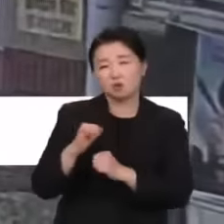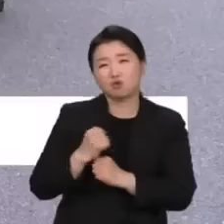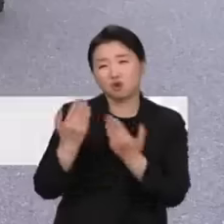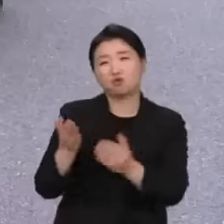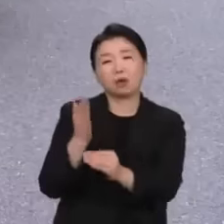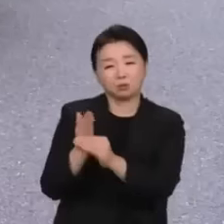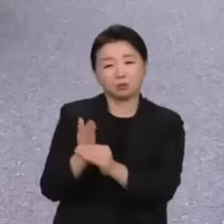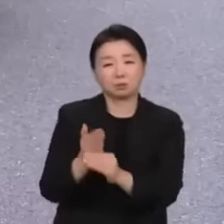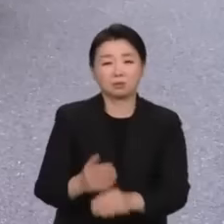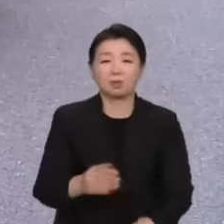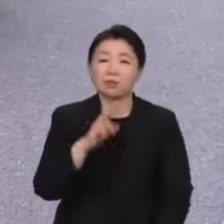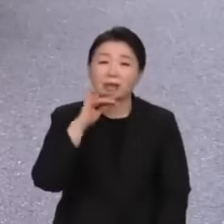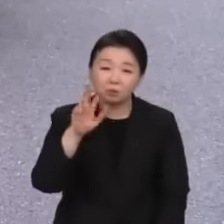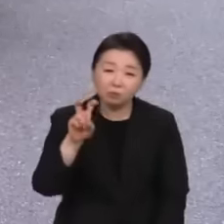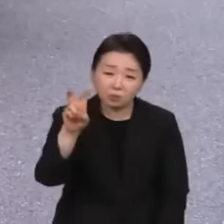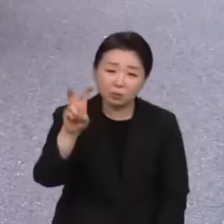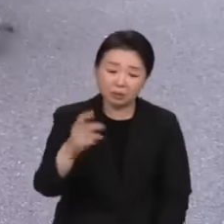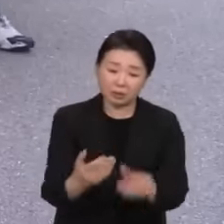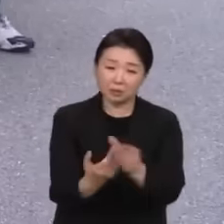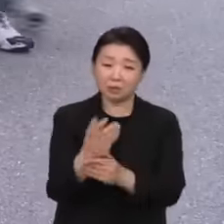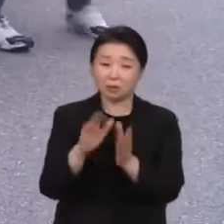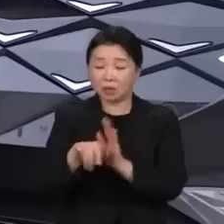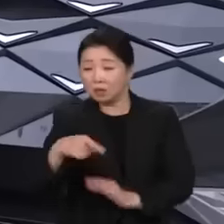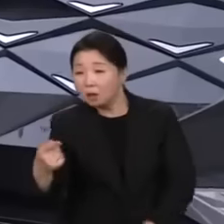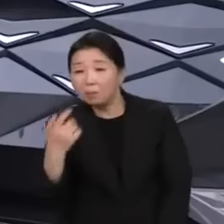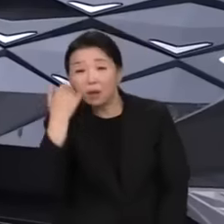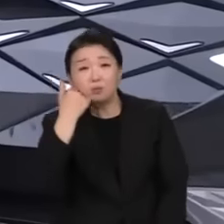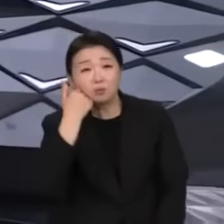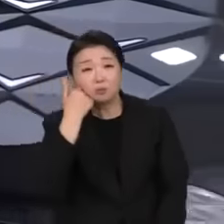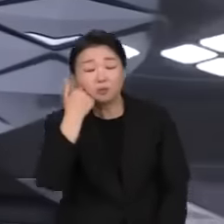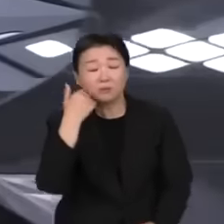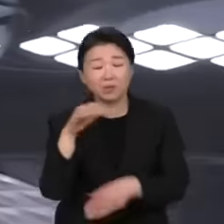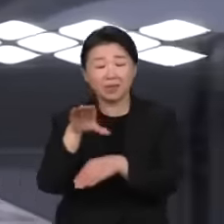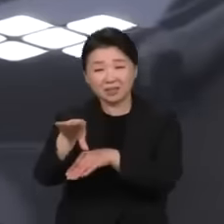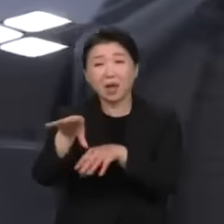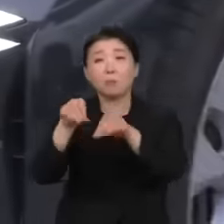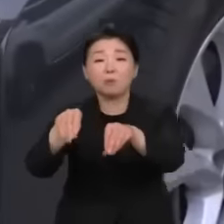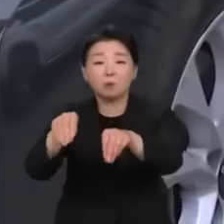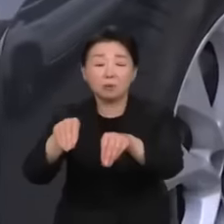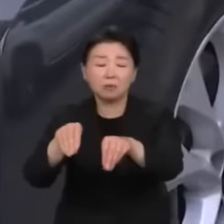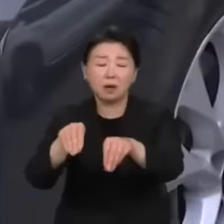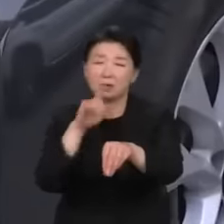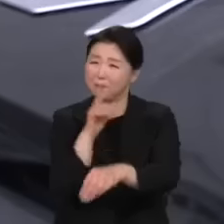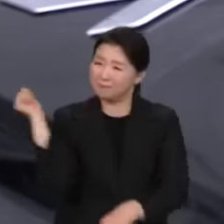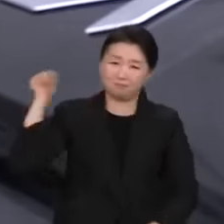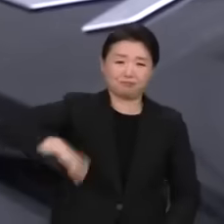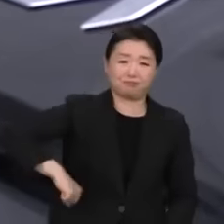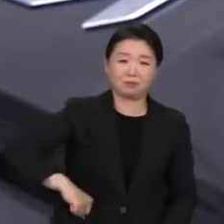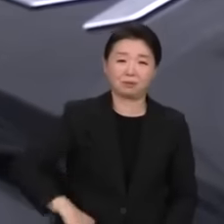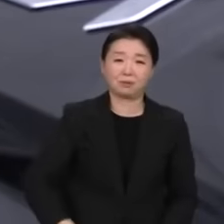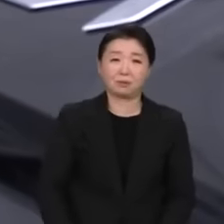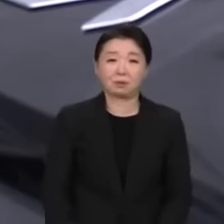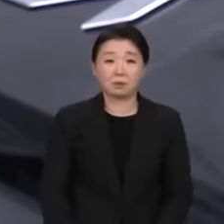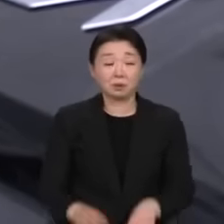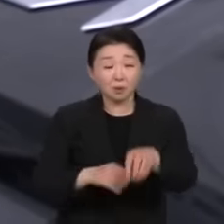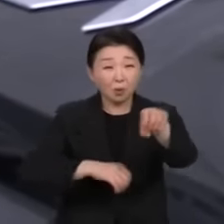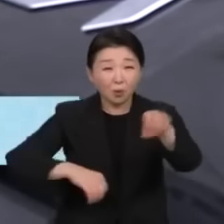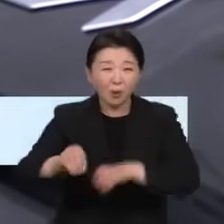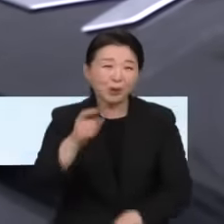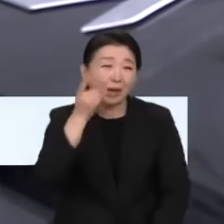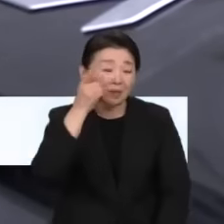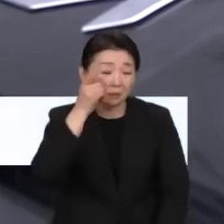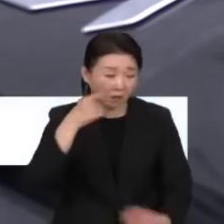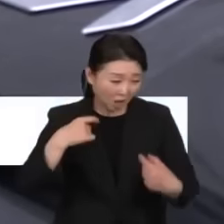군인이었습니다. 사고 당시 옆자리 동승자는 차를 세우자고 했지만 듣지 않았습니다. 오히려